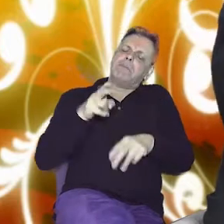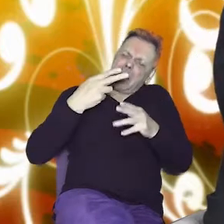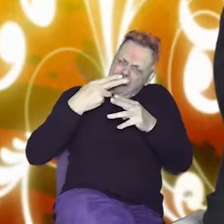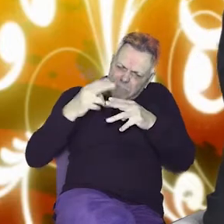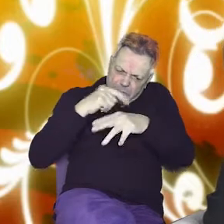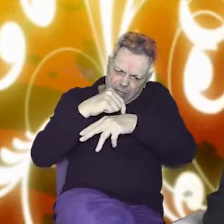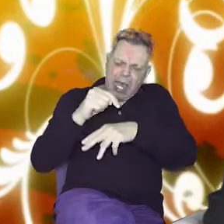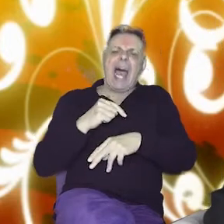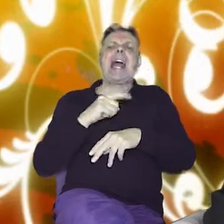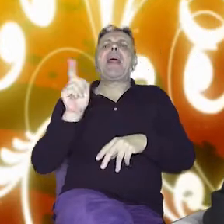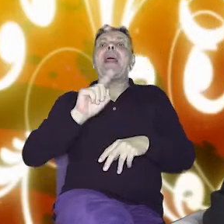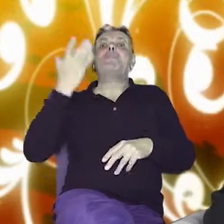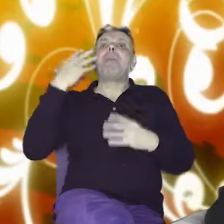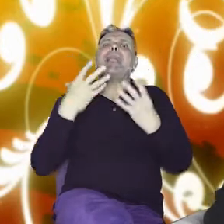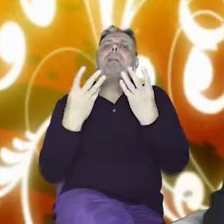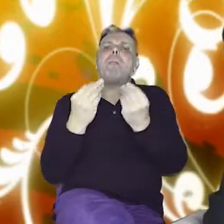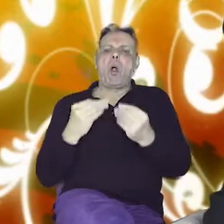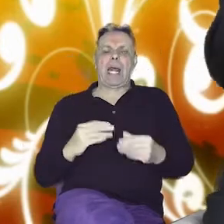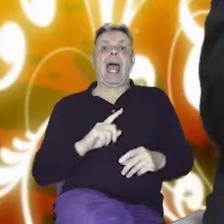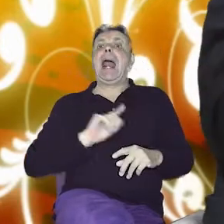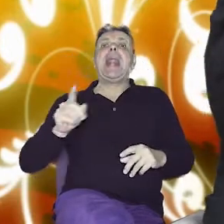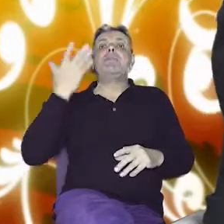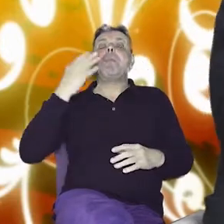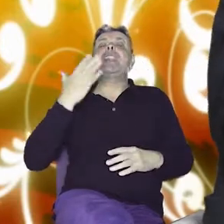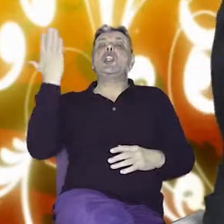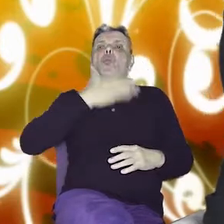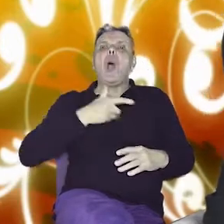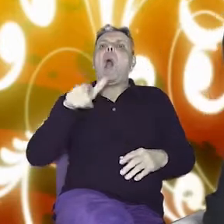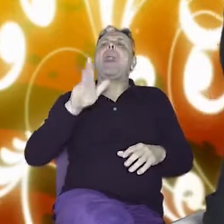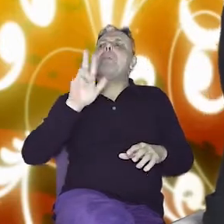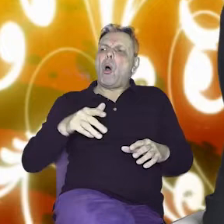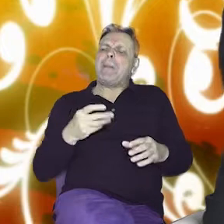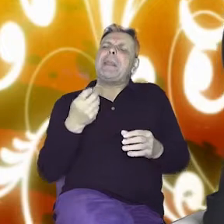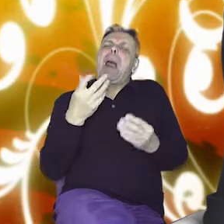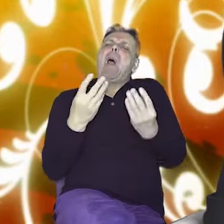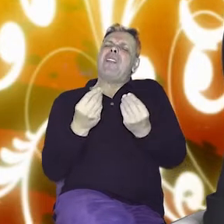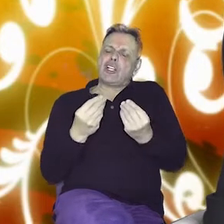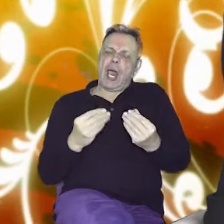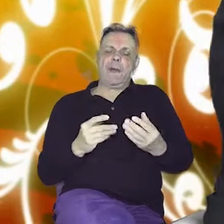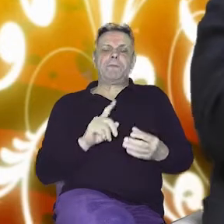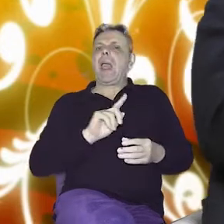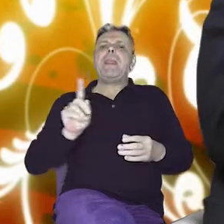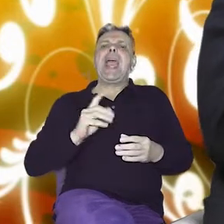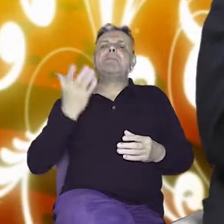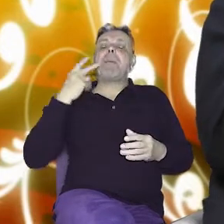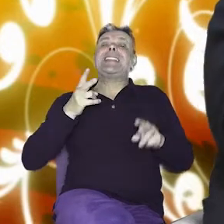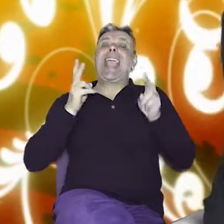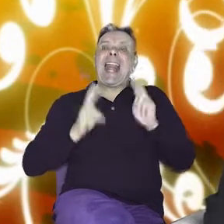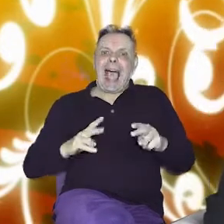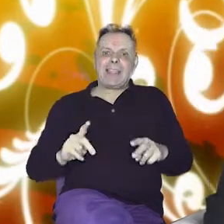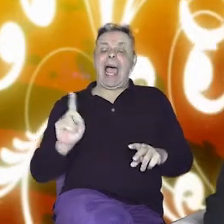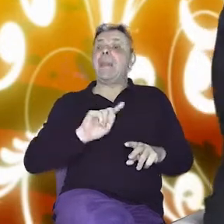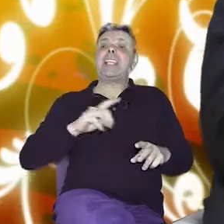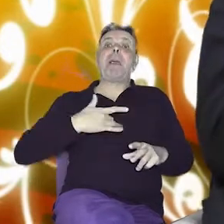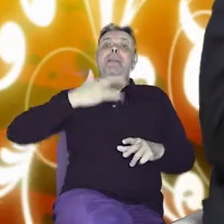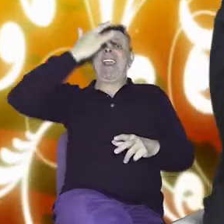za naseljavanje bakterijama, etc. Rana ne smije biti mokra, ne smije biti suha, ona mora